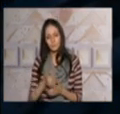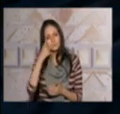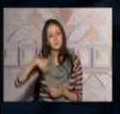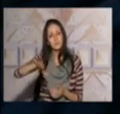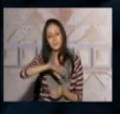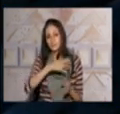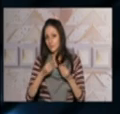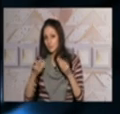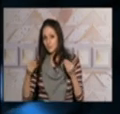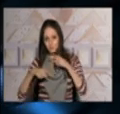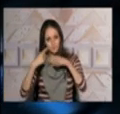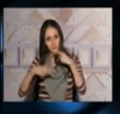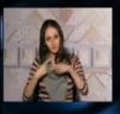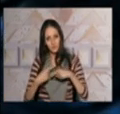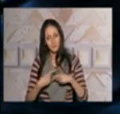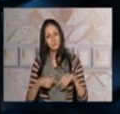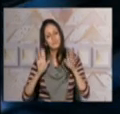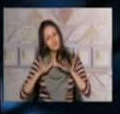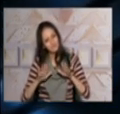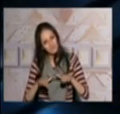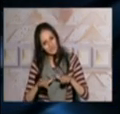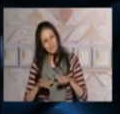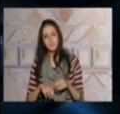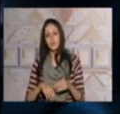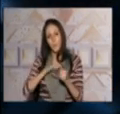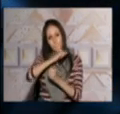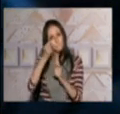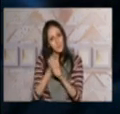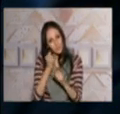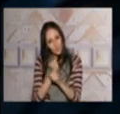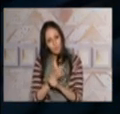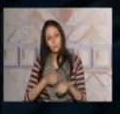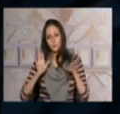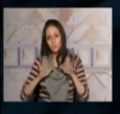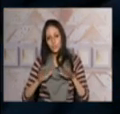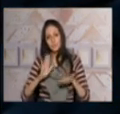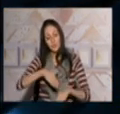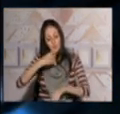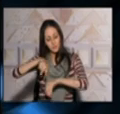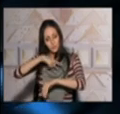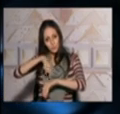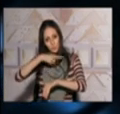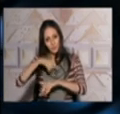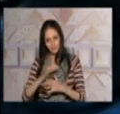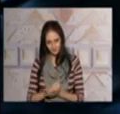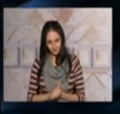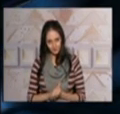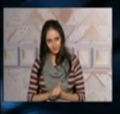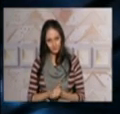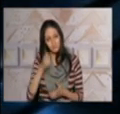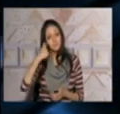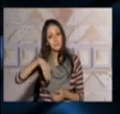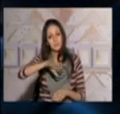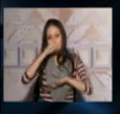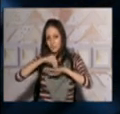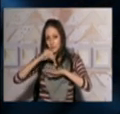كتير بتتكلم ان هم لا لسه ما توافقوش، لسه ما تدربوش، عايزين وقتهم، بالرغم ان اللي كانوا بيطلبوا التاجيل ما